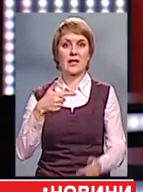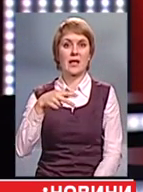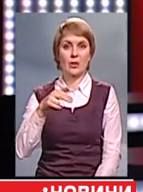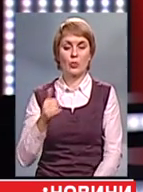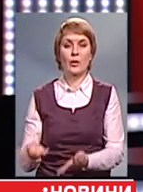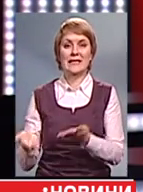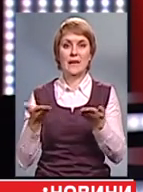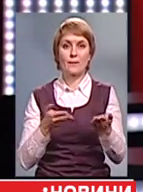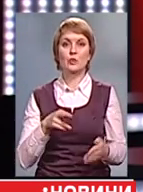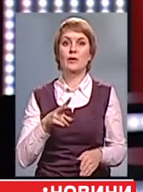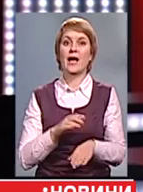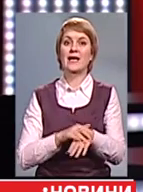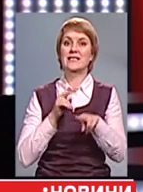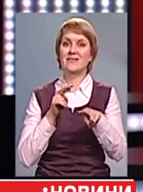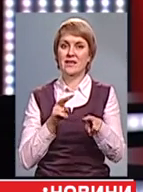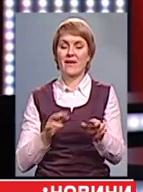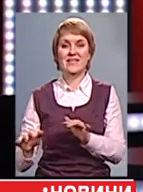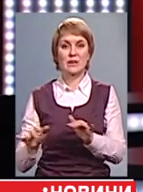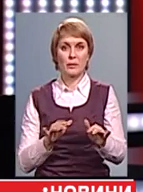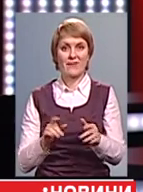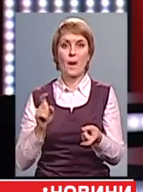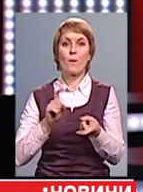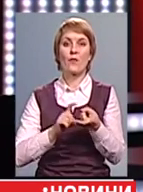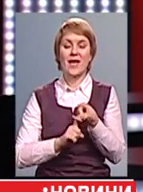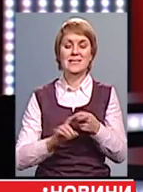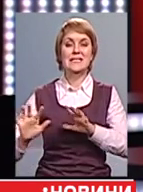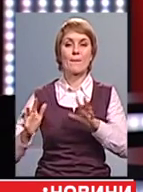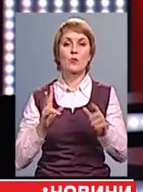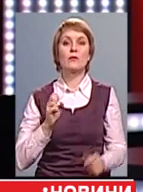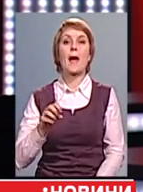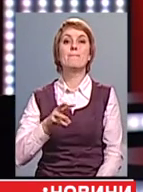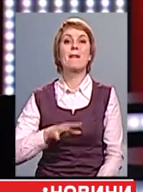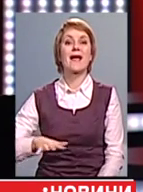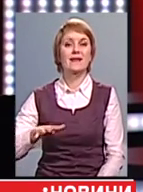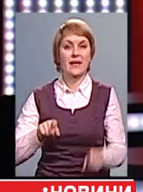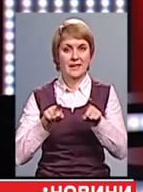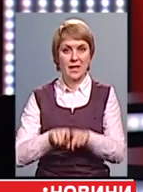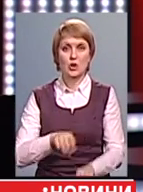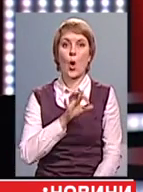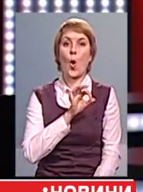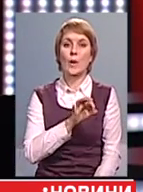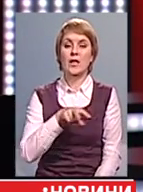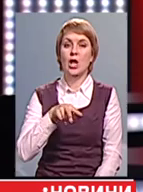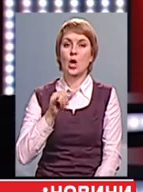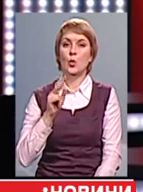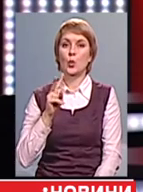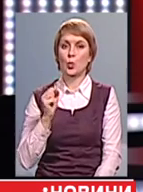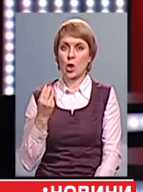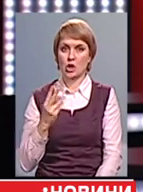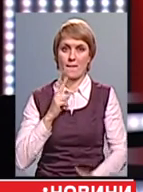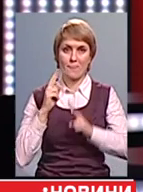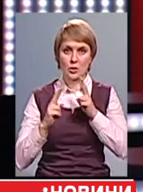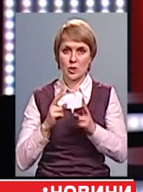запросили як свідка в справі, пов'язаній з подіями на Майдані. Також Олена Лукаш поскаржилася, що Генпрокуратура